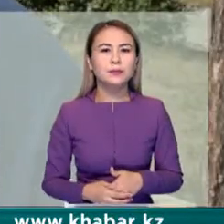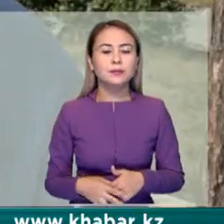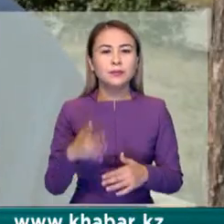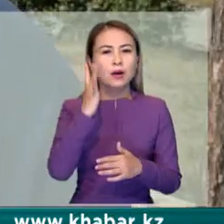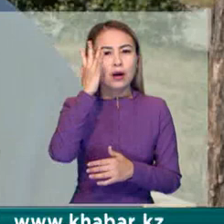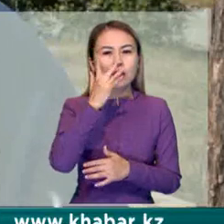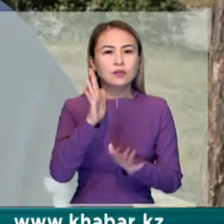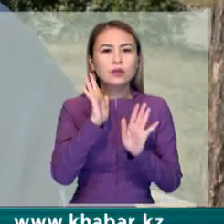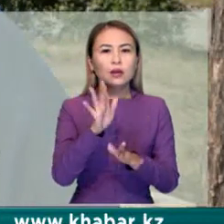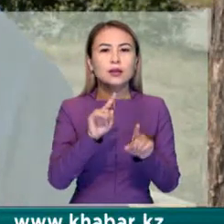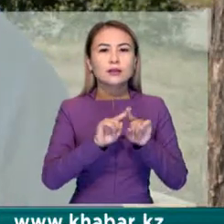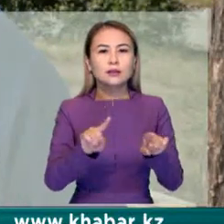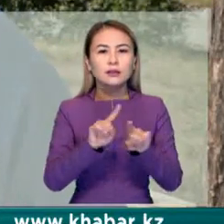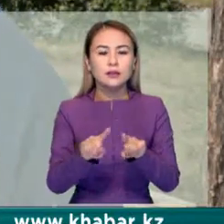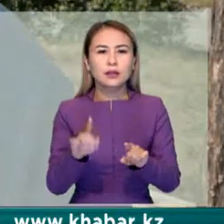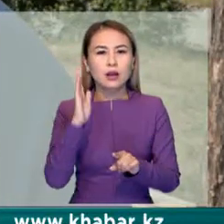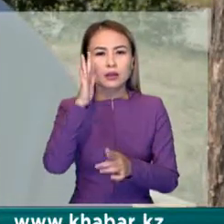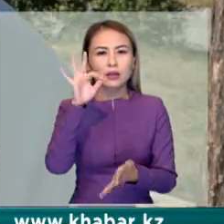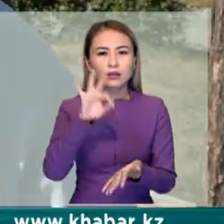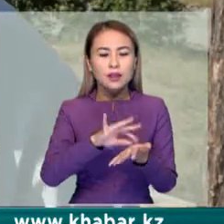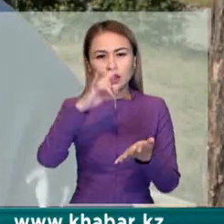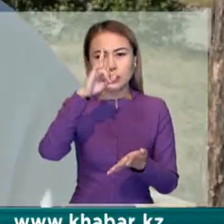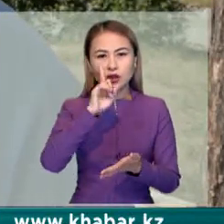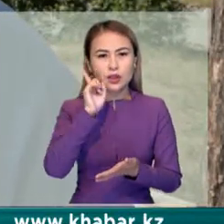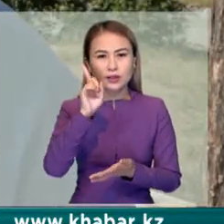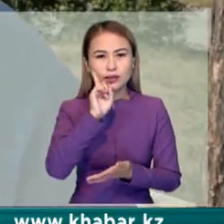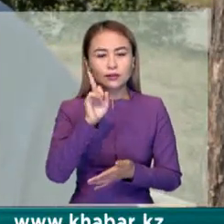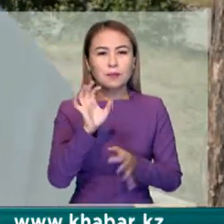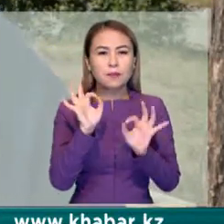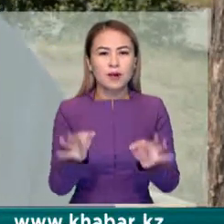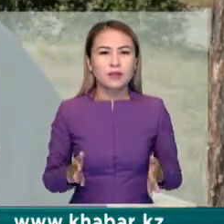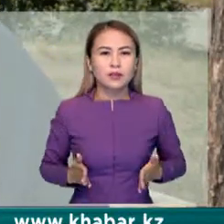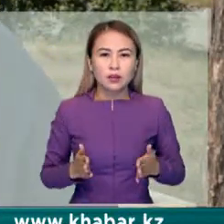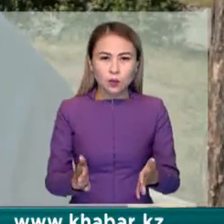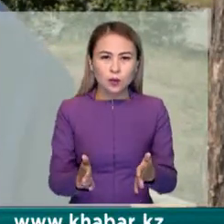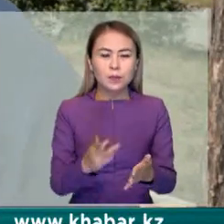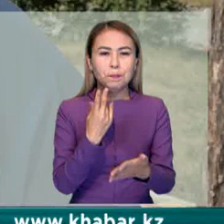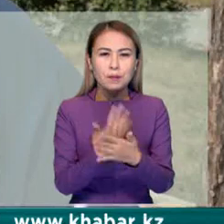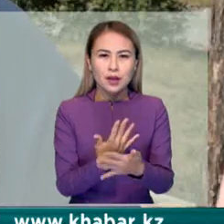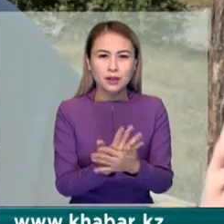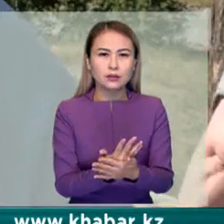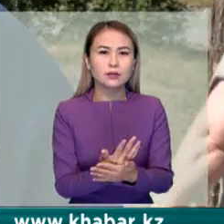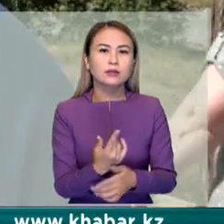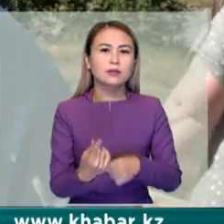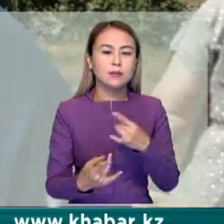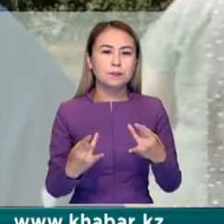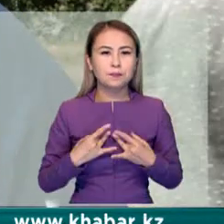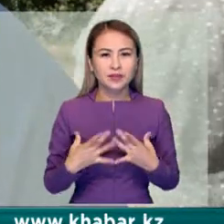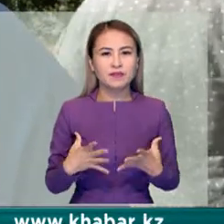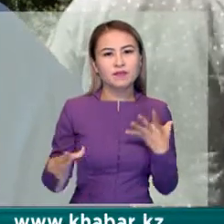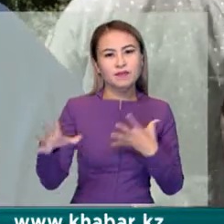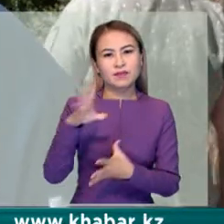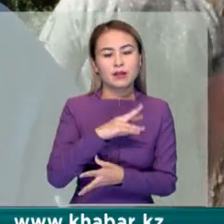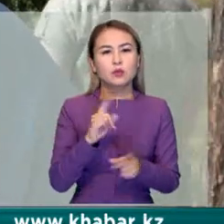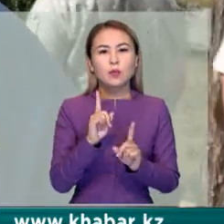ол дінді уағыздау емес, бұл жердегі мақсат, мына жастарымызды дұрыс жолға бастау, халыққа көрсету, яғни бұл мейрам бәрімізді